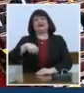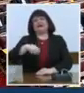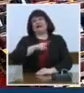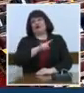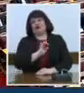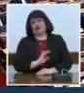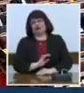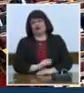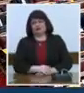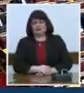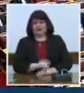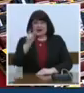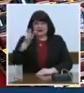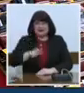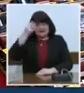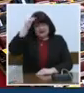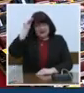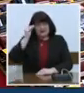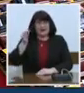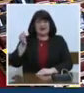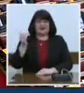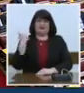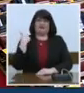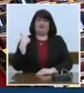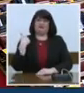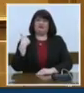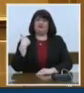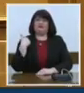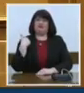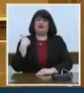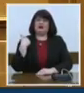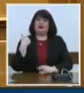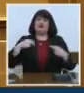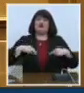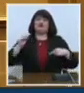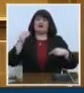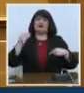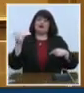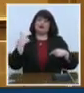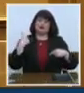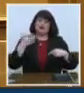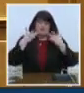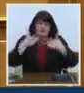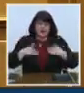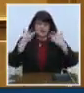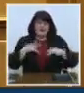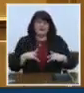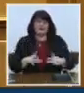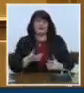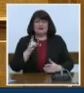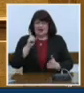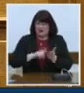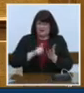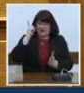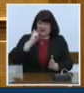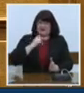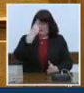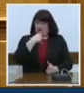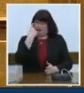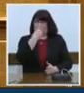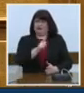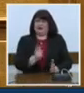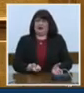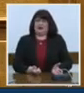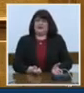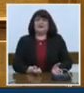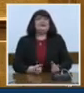Ζητήσατε λοιπόν, κύριε Τσίπρα, την παρέτηση της Υπουργού. Γιατί έπρεπε να ξέρει. Αλλά να ξέρει